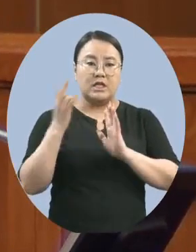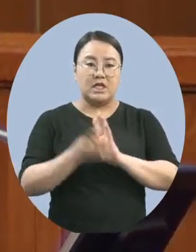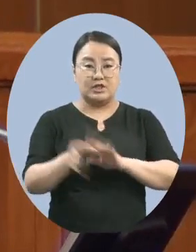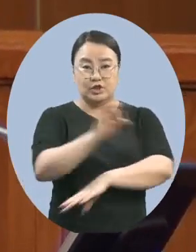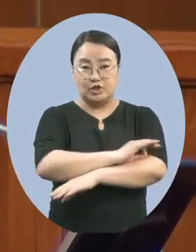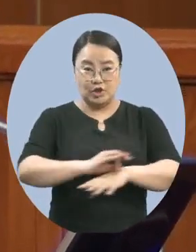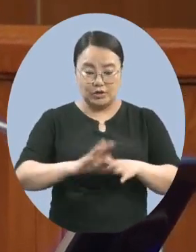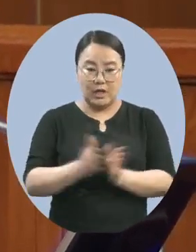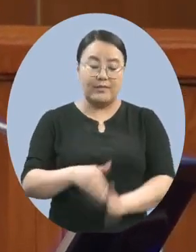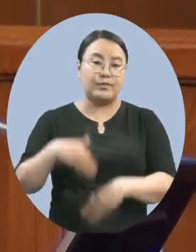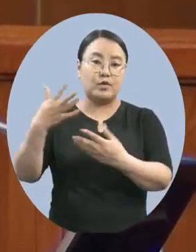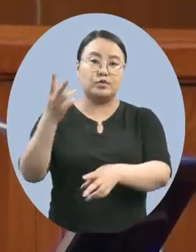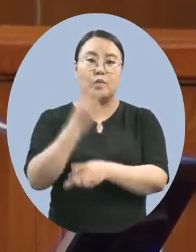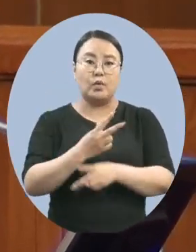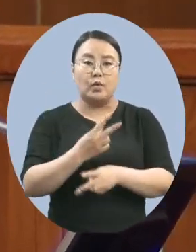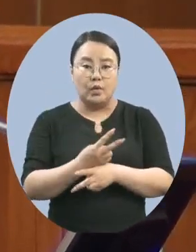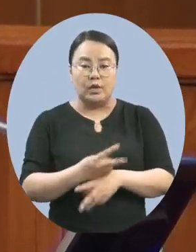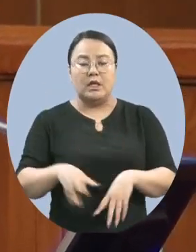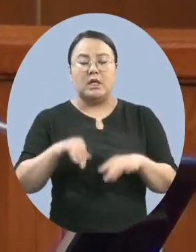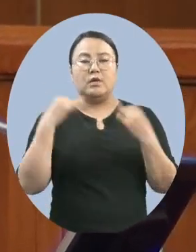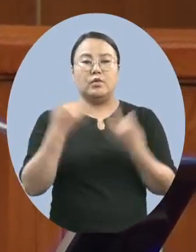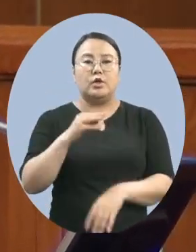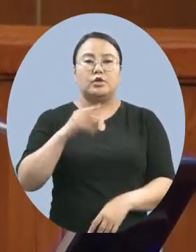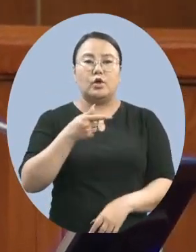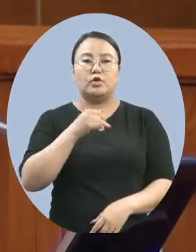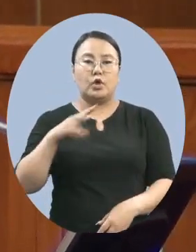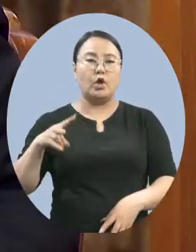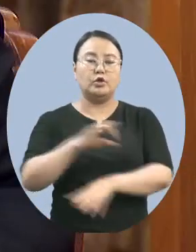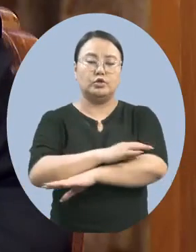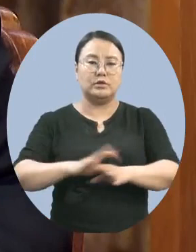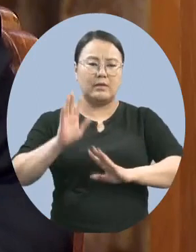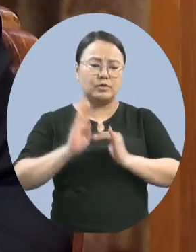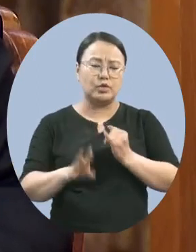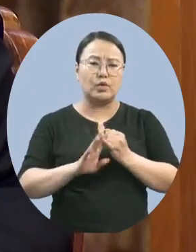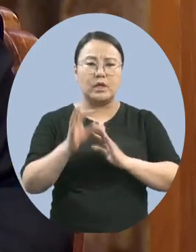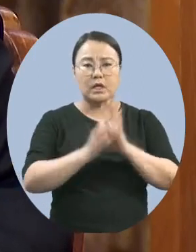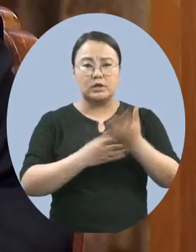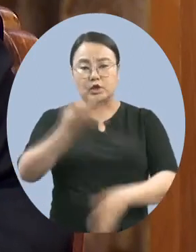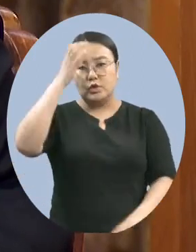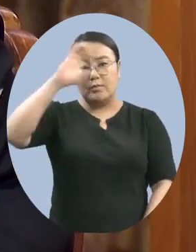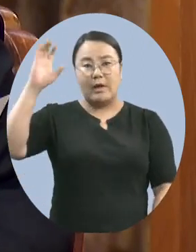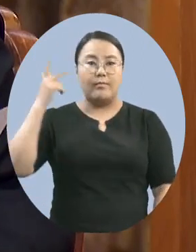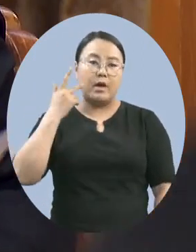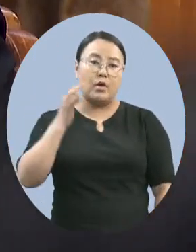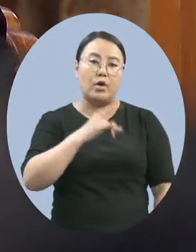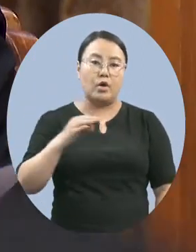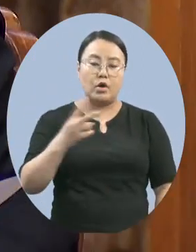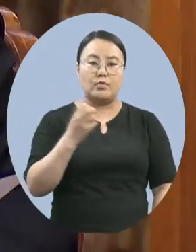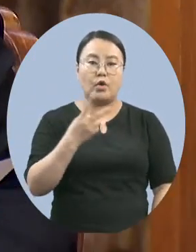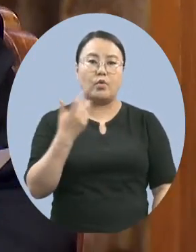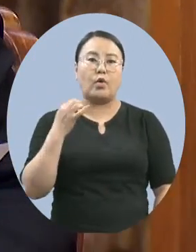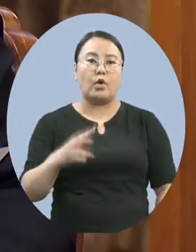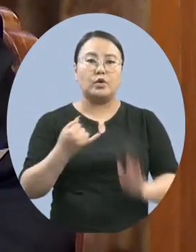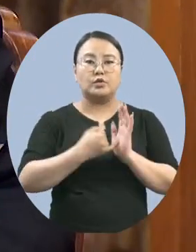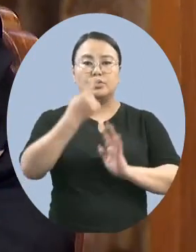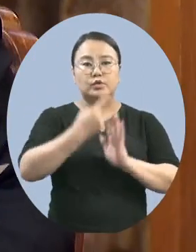төсөл болон хамт өргөн мэдүүлсэн хууль Улсын их хурлын тогтоолын төслүүдийн эцсийн хилцүүлгийг төрийн байгуулалтын байнгын хороо 2023